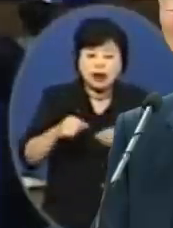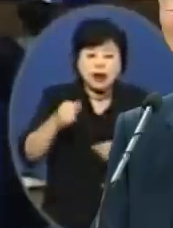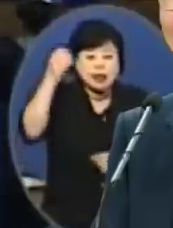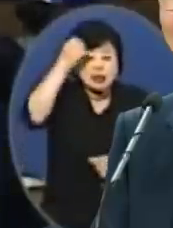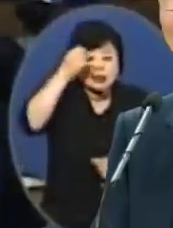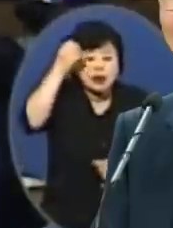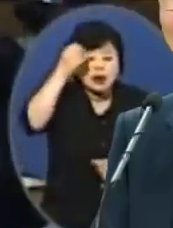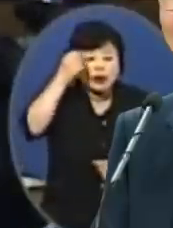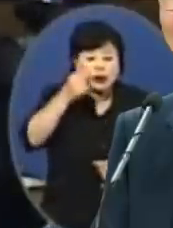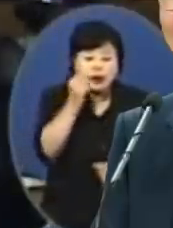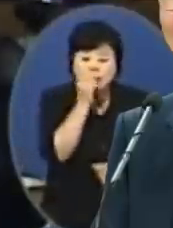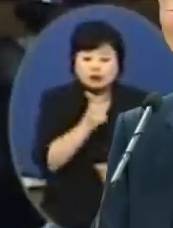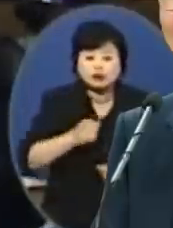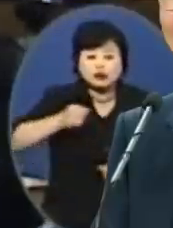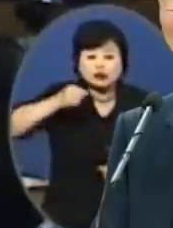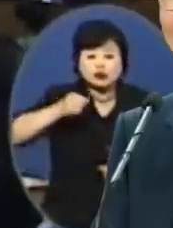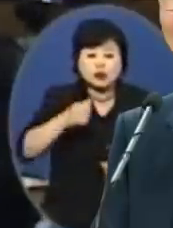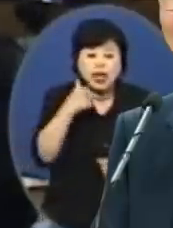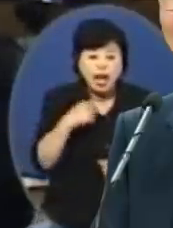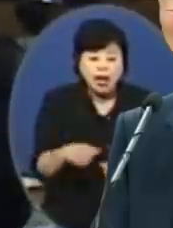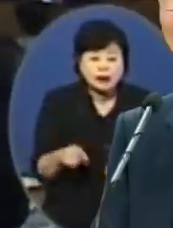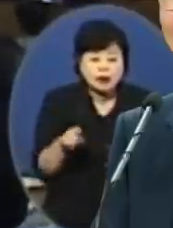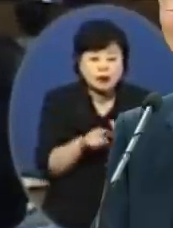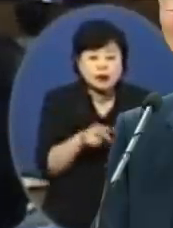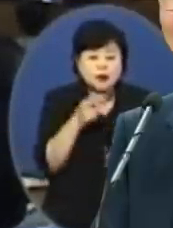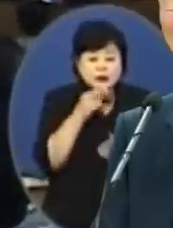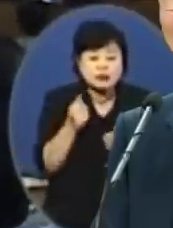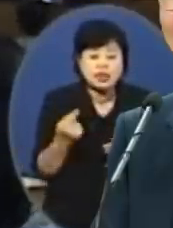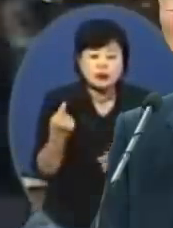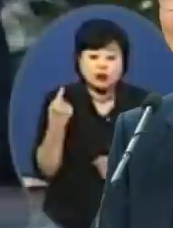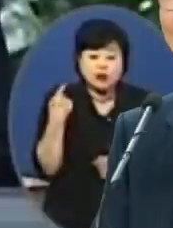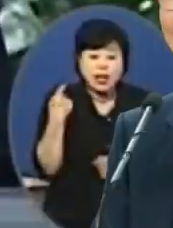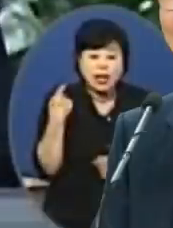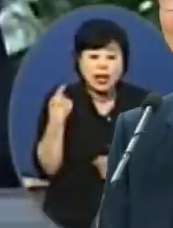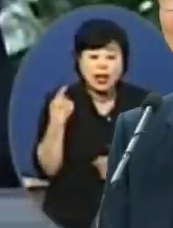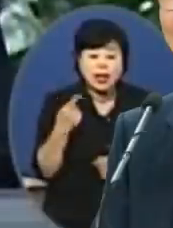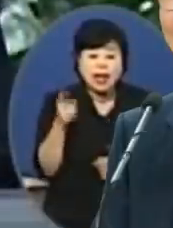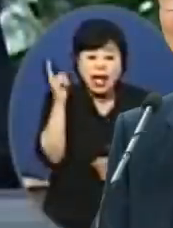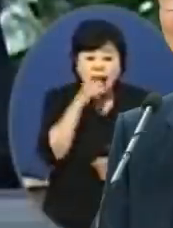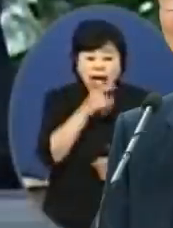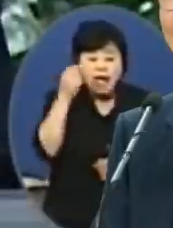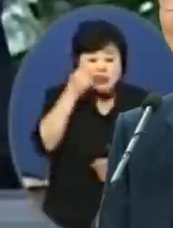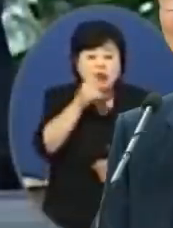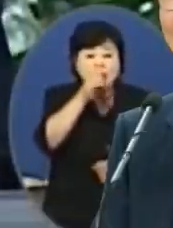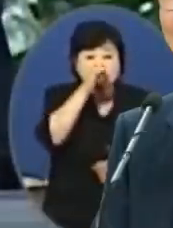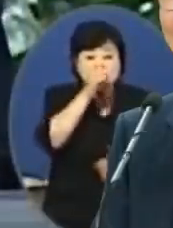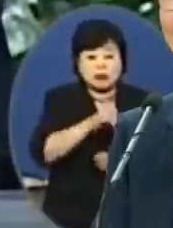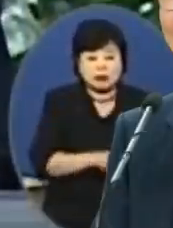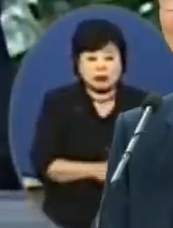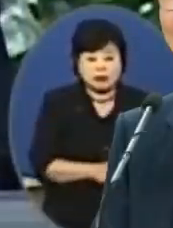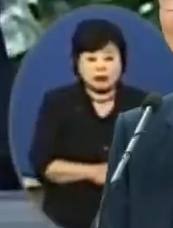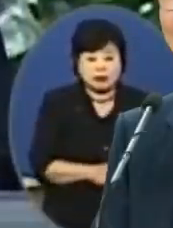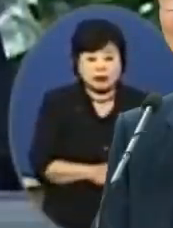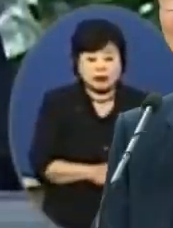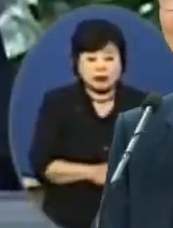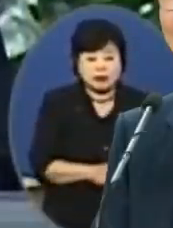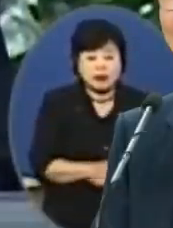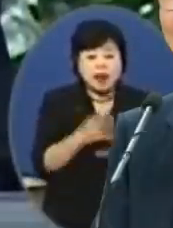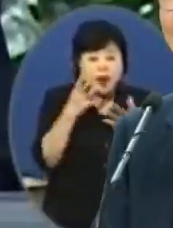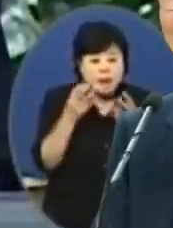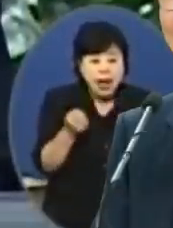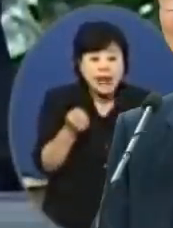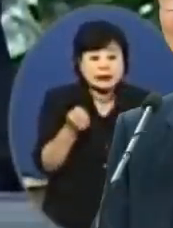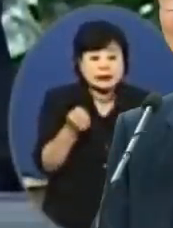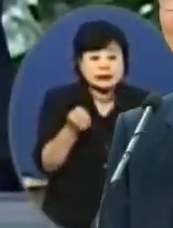영이라. 불순종의 아들 안 믿는 사람들의 배후에는 악령이 역사한다는 것입니다.